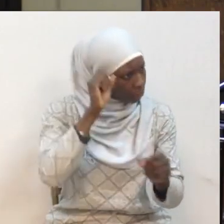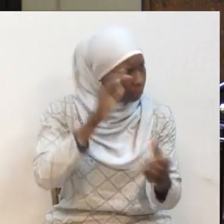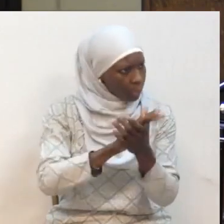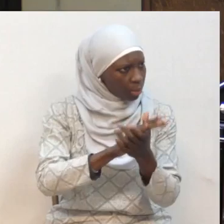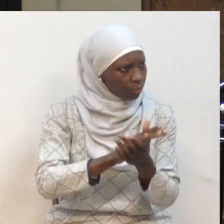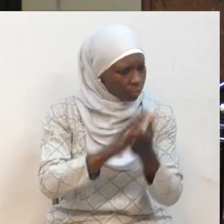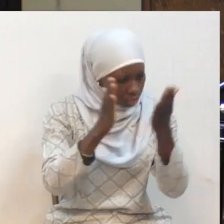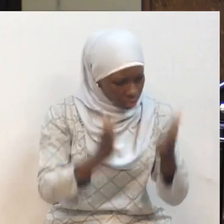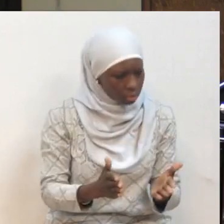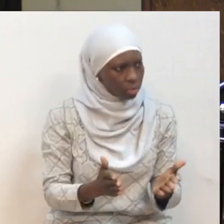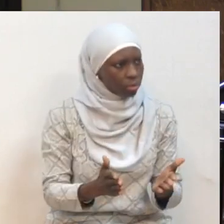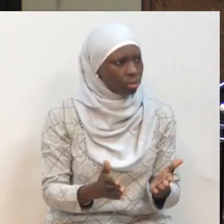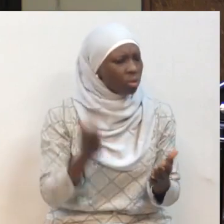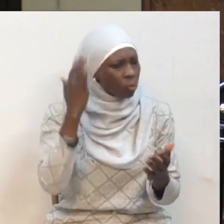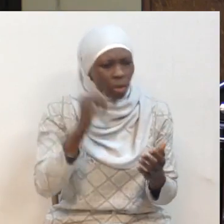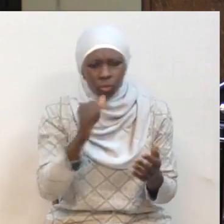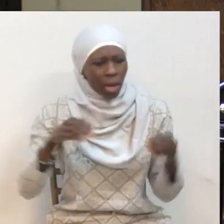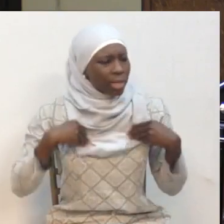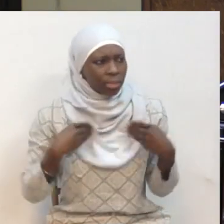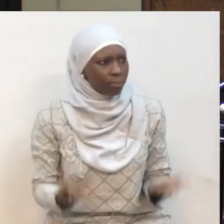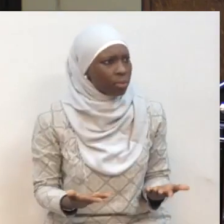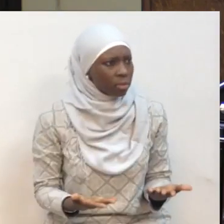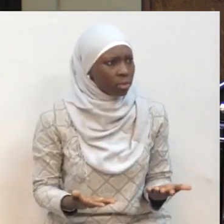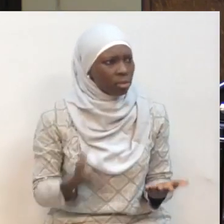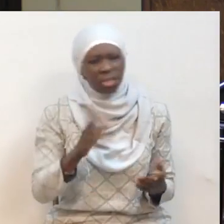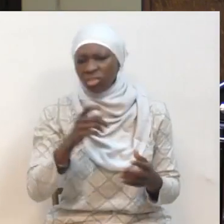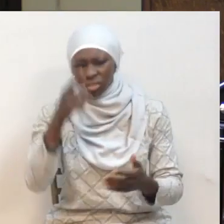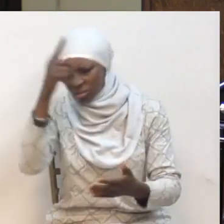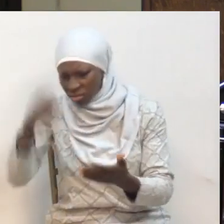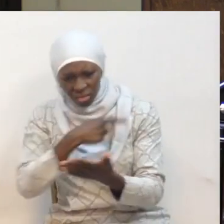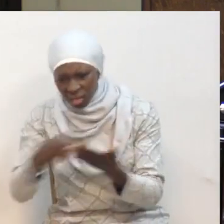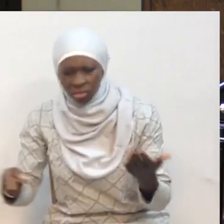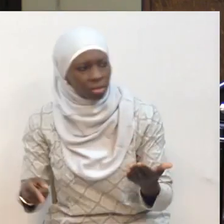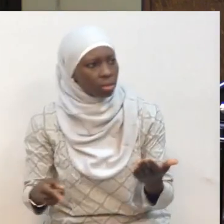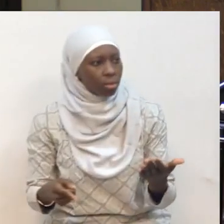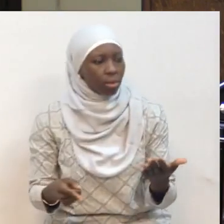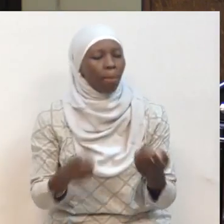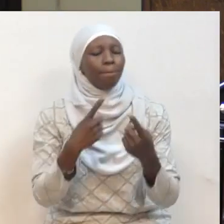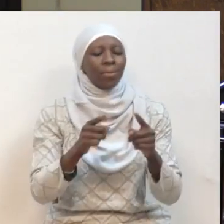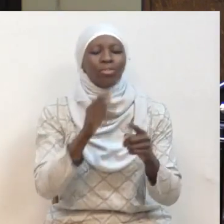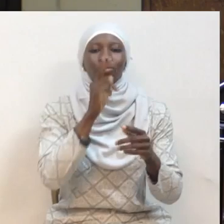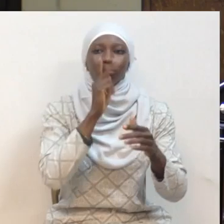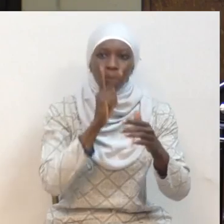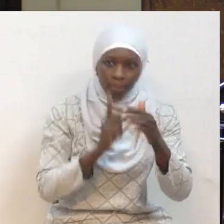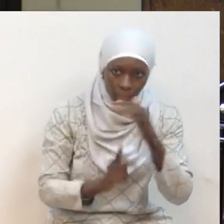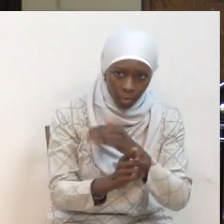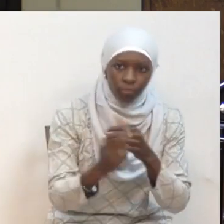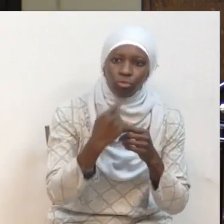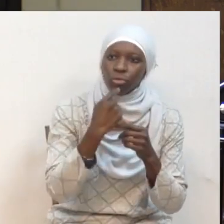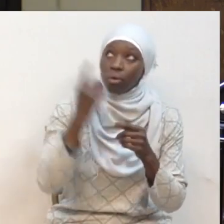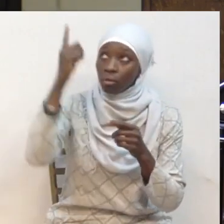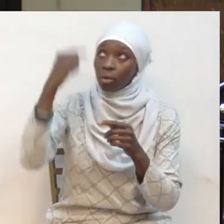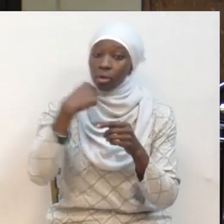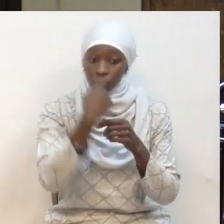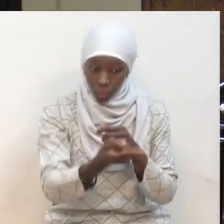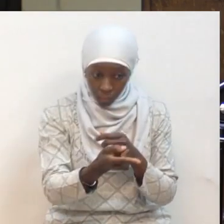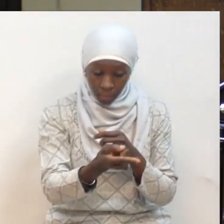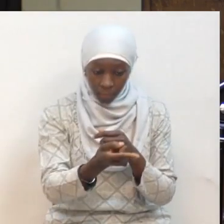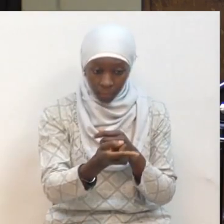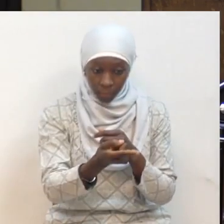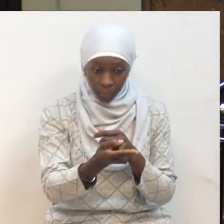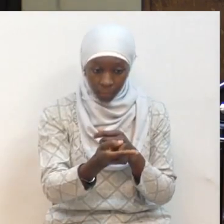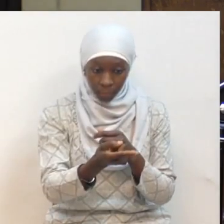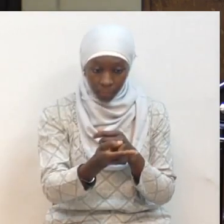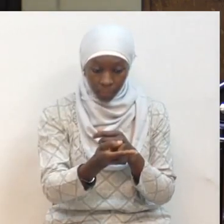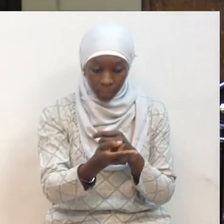Let us fight it out. But the Prophet ﷺ was told by Allah, by way of